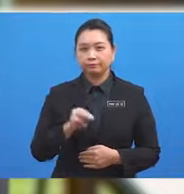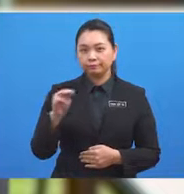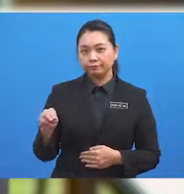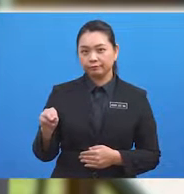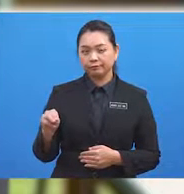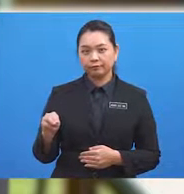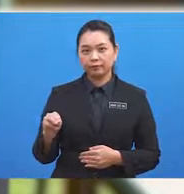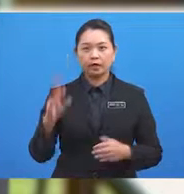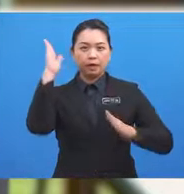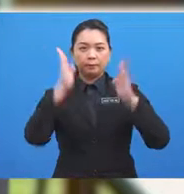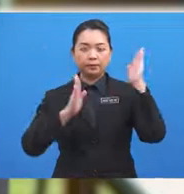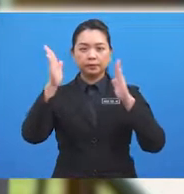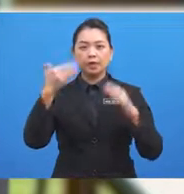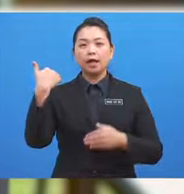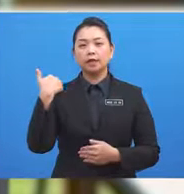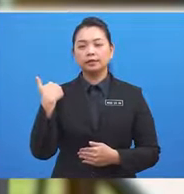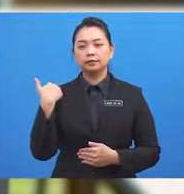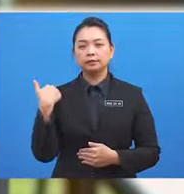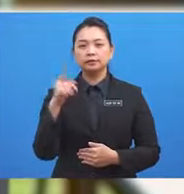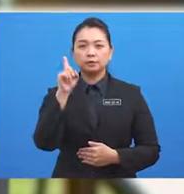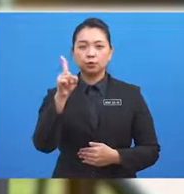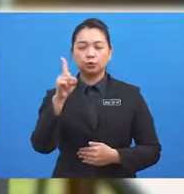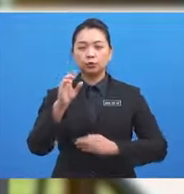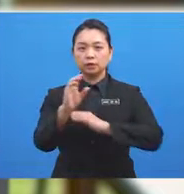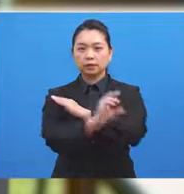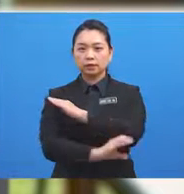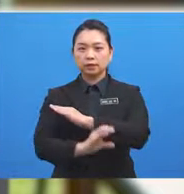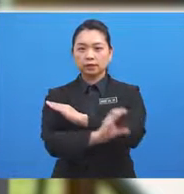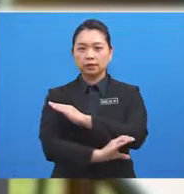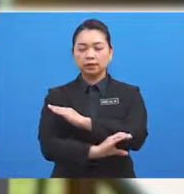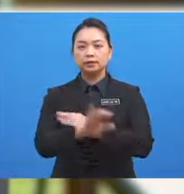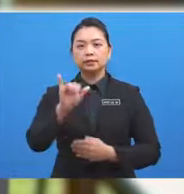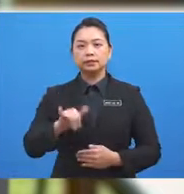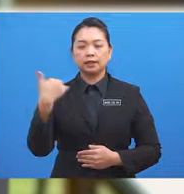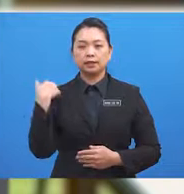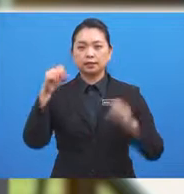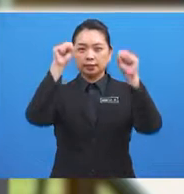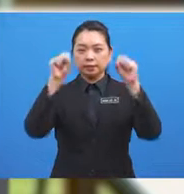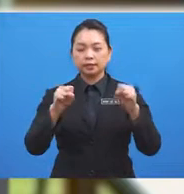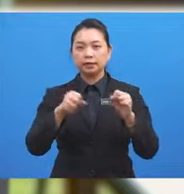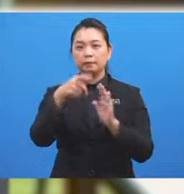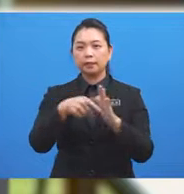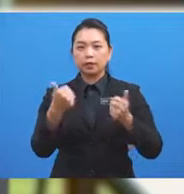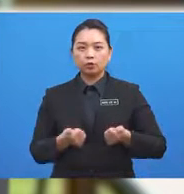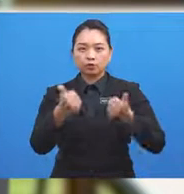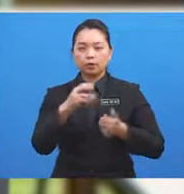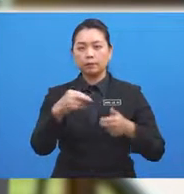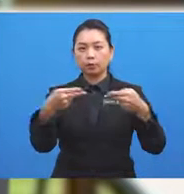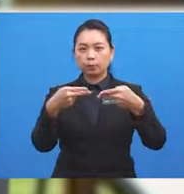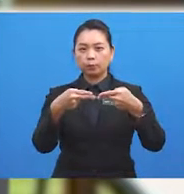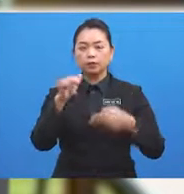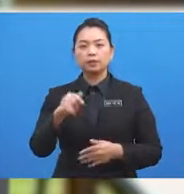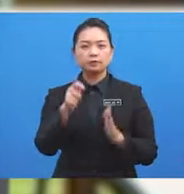Murid-murid, Malaysia merupakan sebuah negara yang mempunyai sistem pengangkutan dan perhubungan